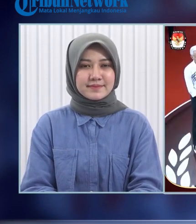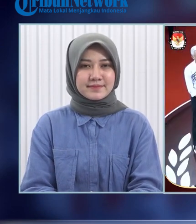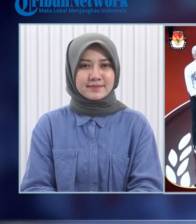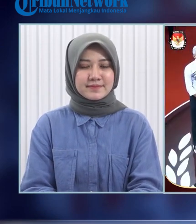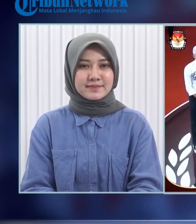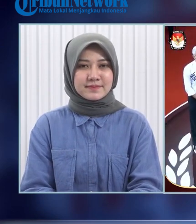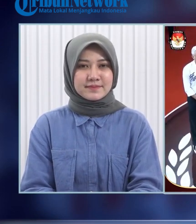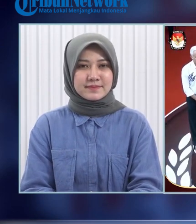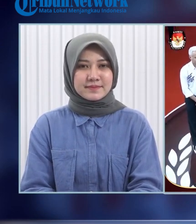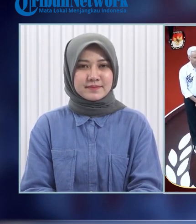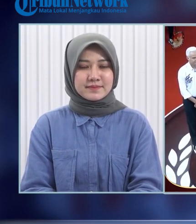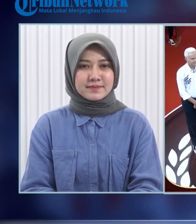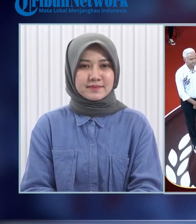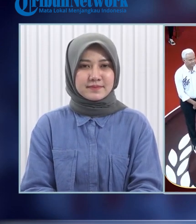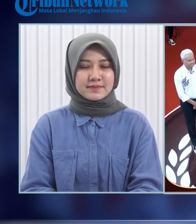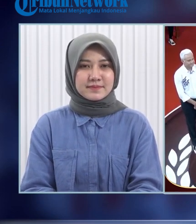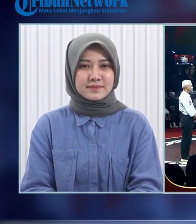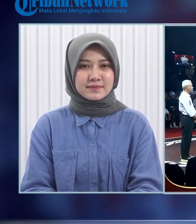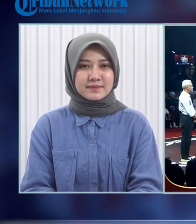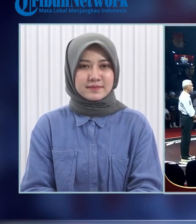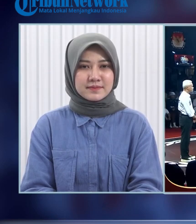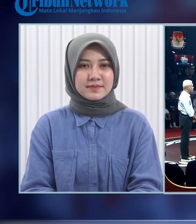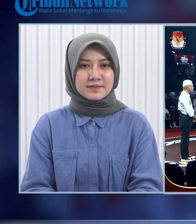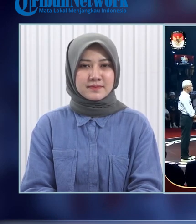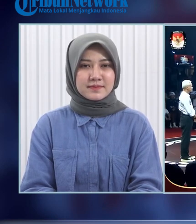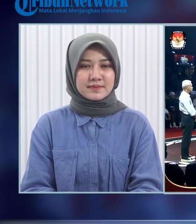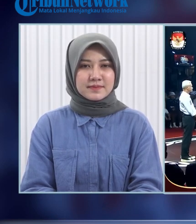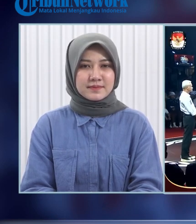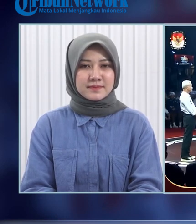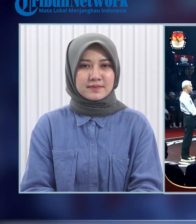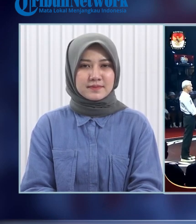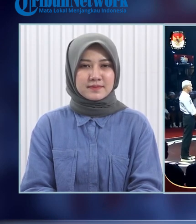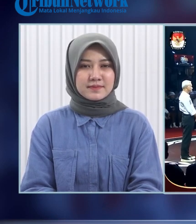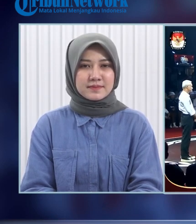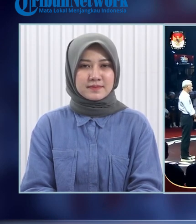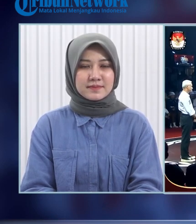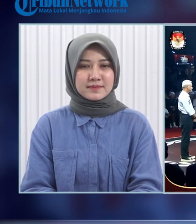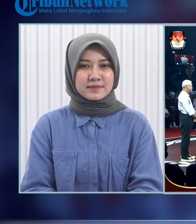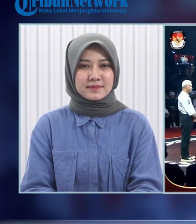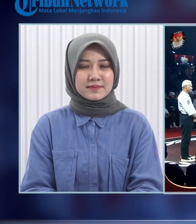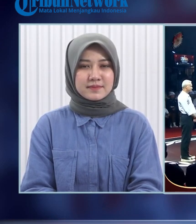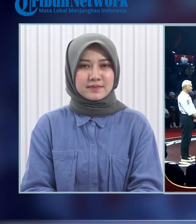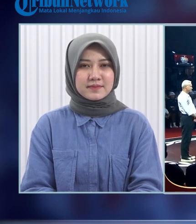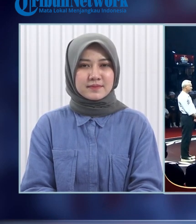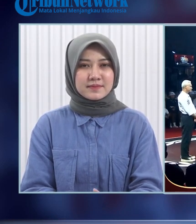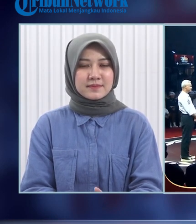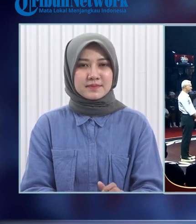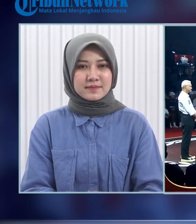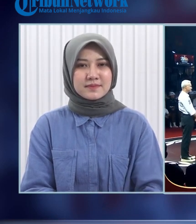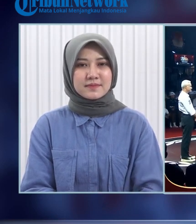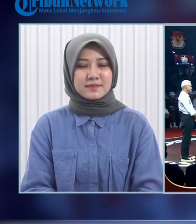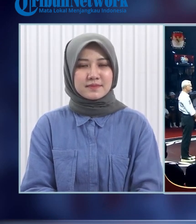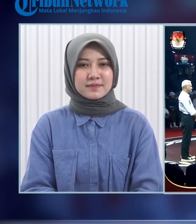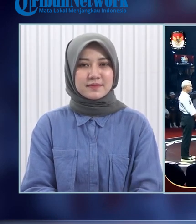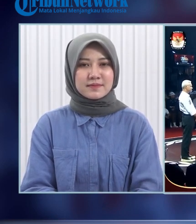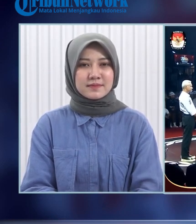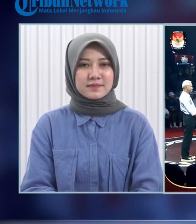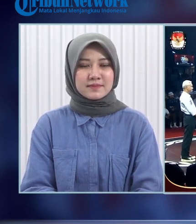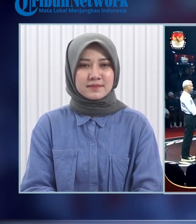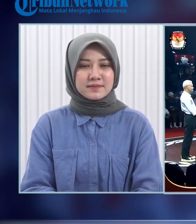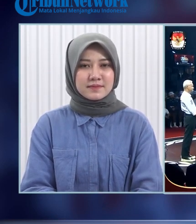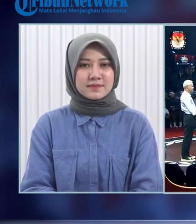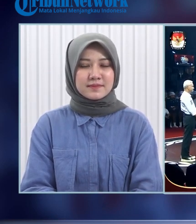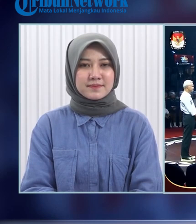7 Januari itu isu soal Polhankam. Saya kira ini agak kritikal. Kalau Pak Prabowo bisa mengambil keuntungan dari ini,